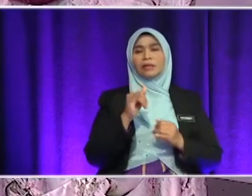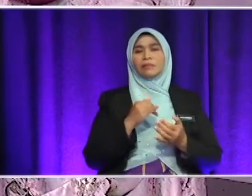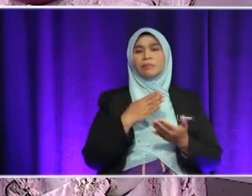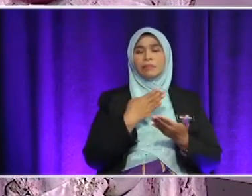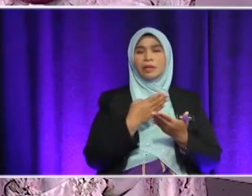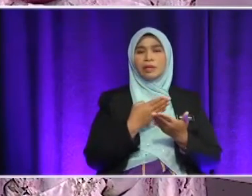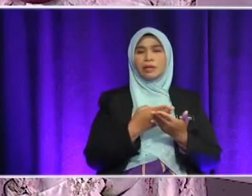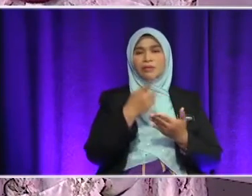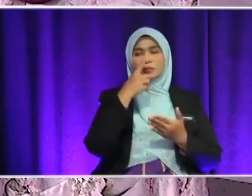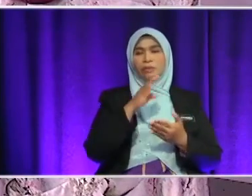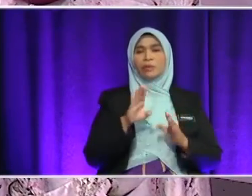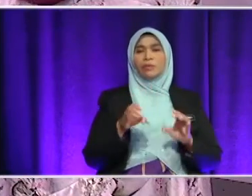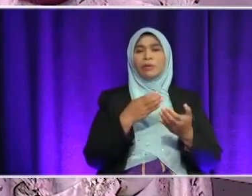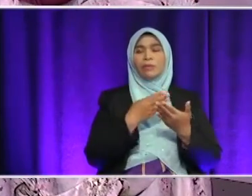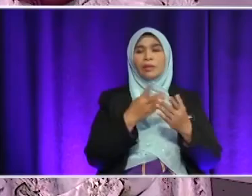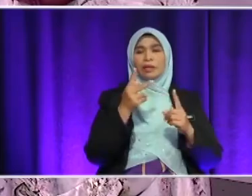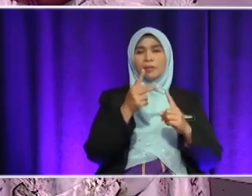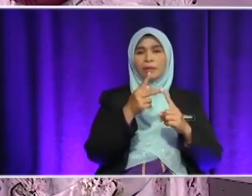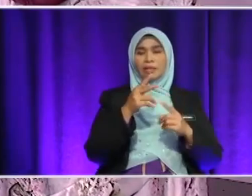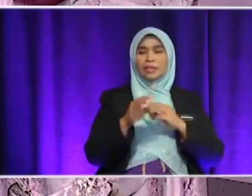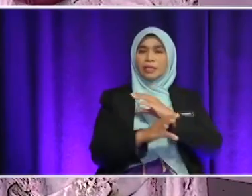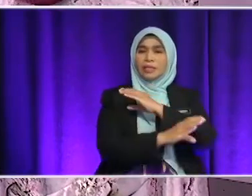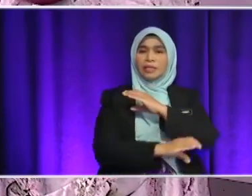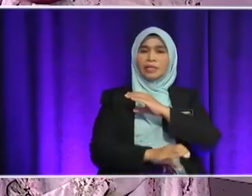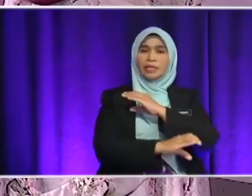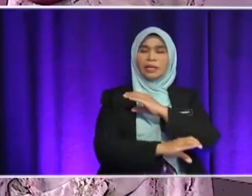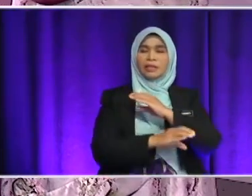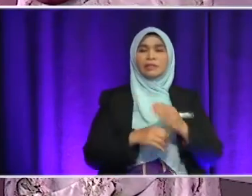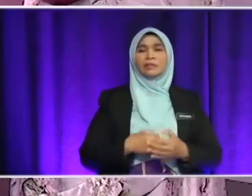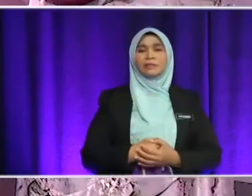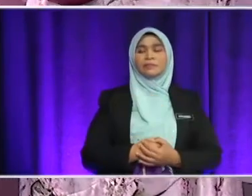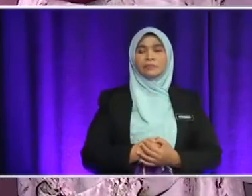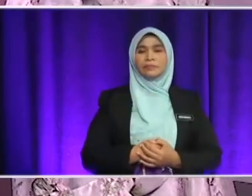negara lapangan apapun asalkan ianya memberi manfaat